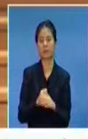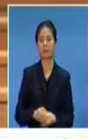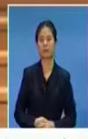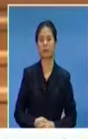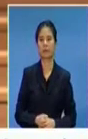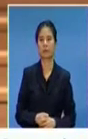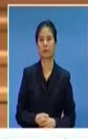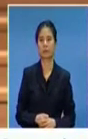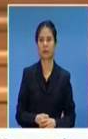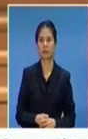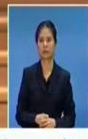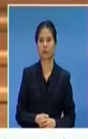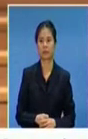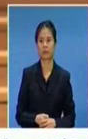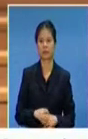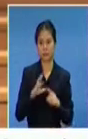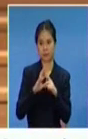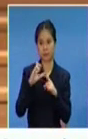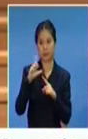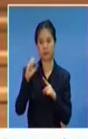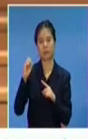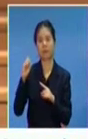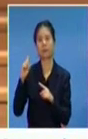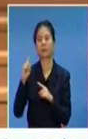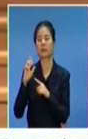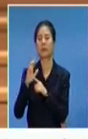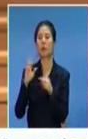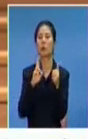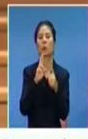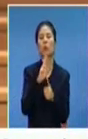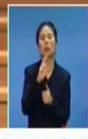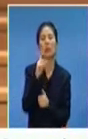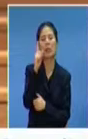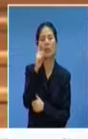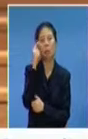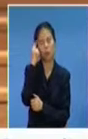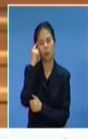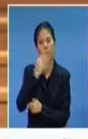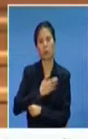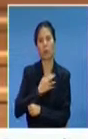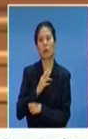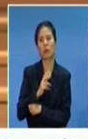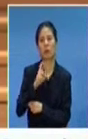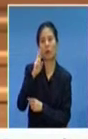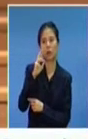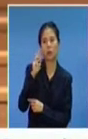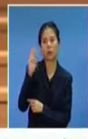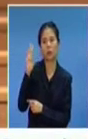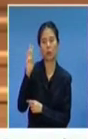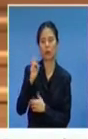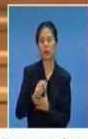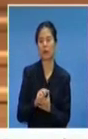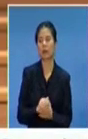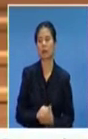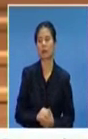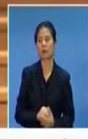ท่านพลเอกเลิศรัตน์ท่านเรียนรุ่นไหนไม่ทราบผมเรียนรุ่นที่6ท่านคงเป็นรุ่นพี่ผมนะตามอายุนะครับ